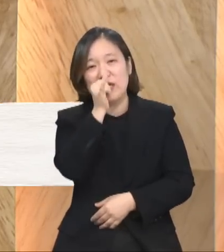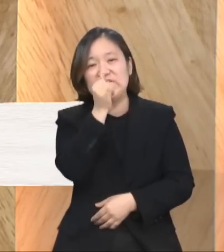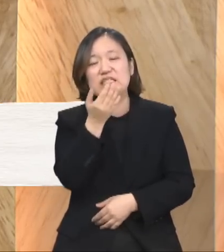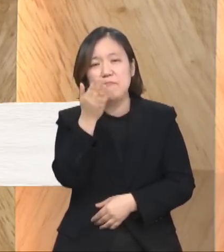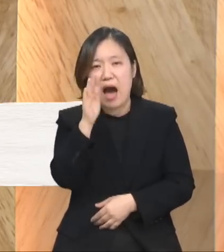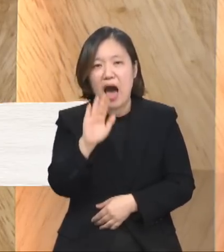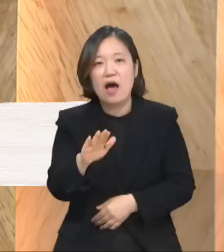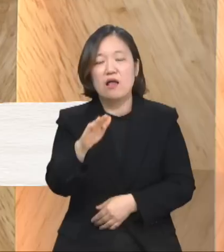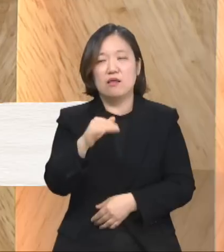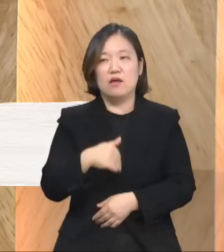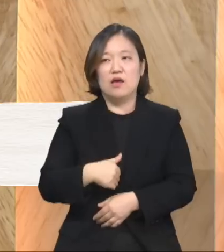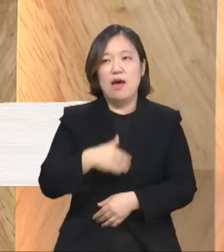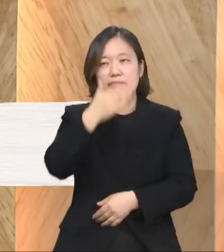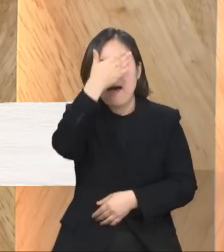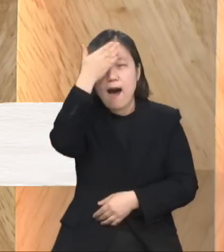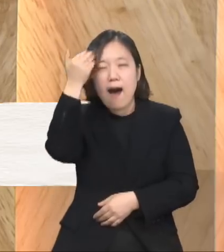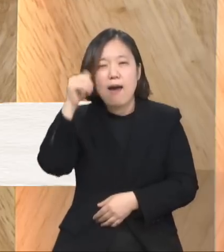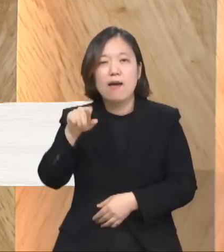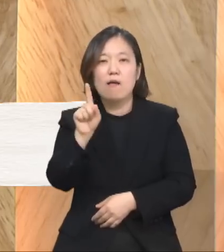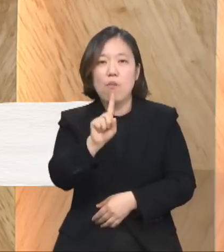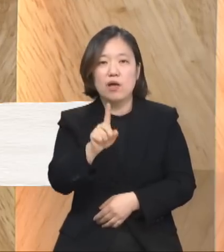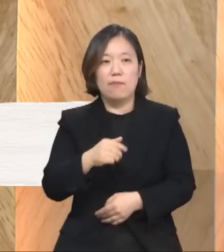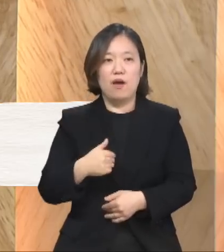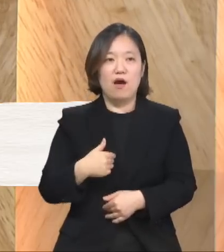정말 다행인 것이 수족도